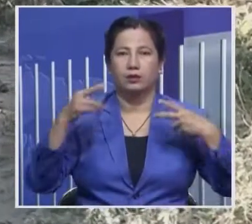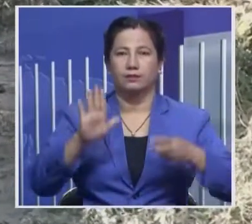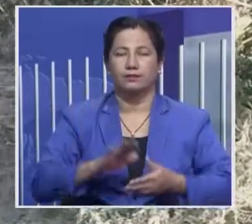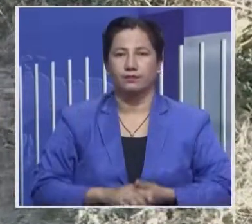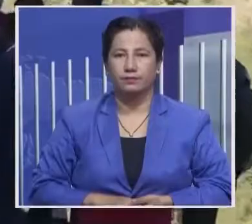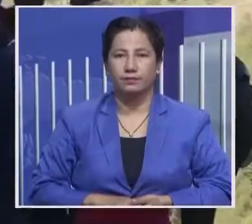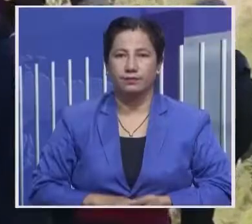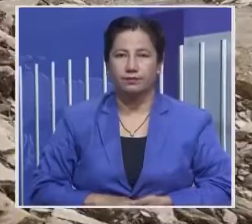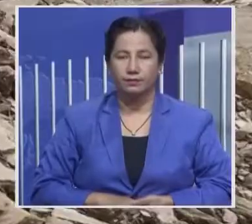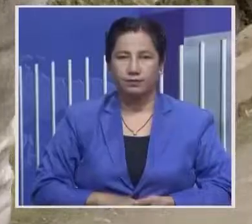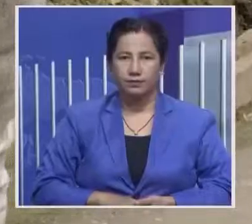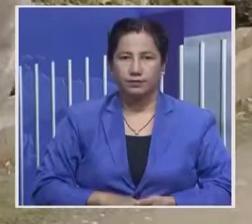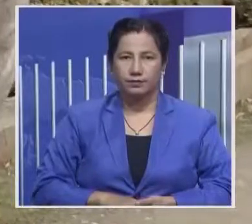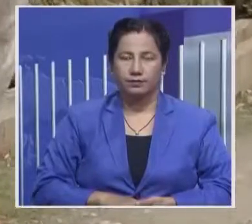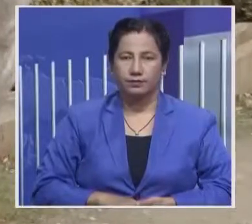छ।